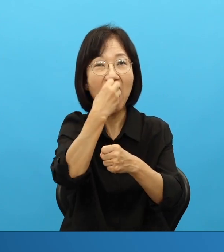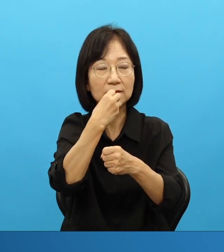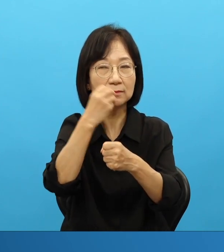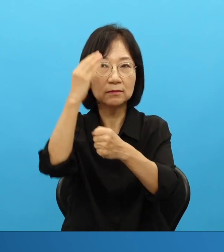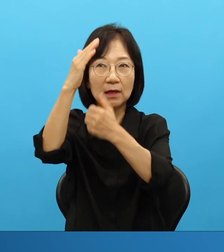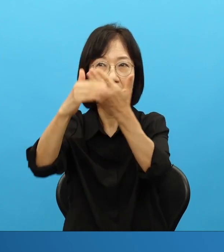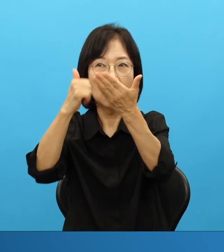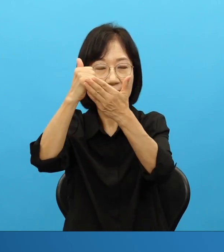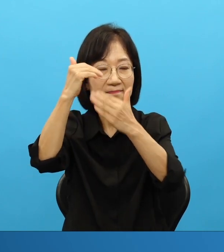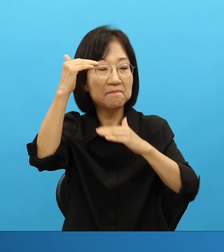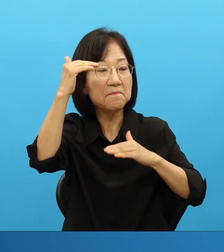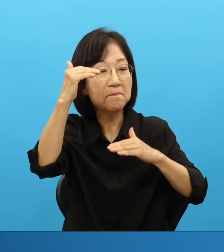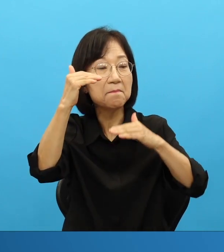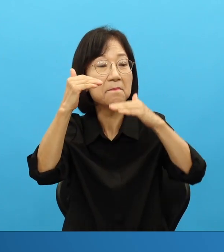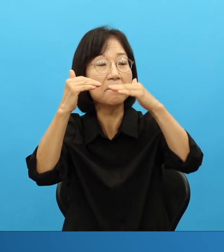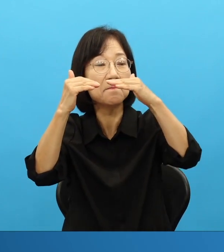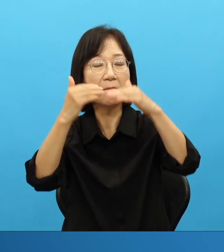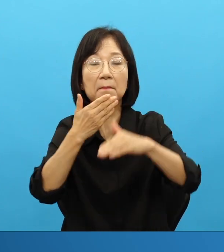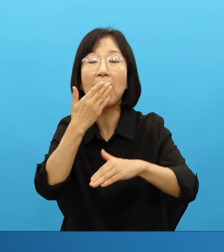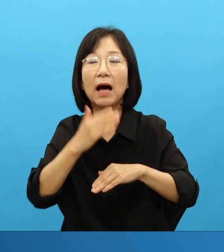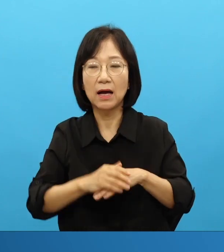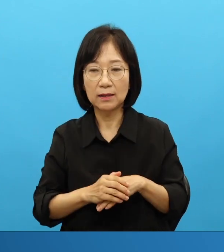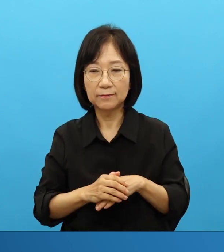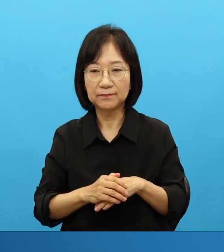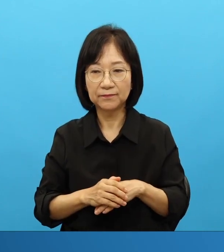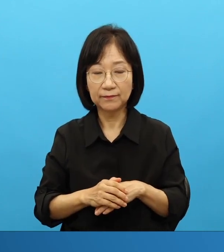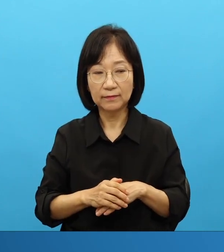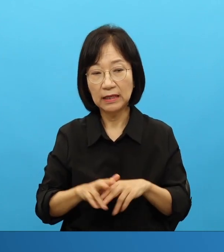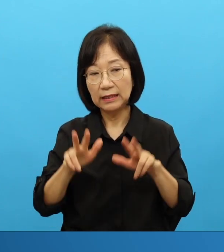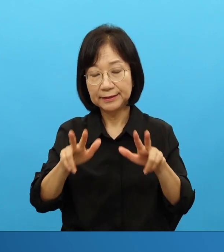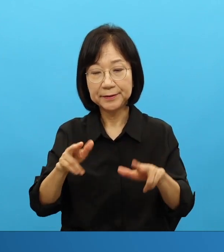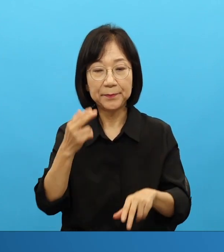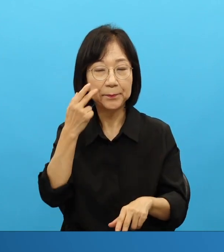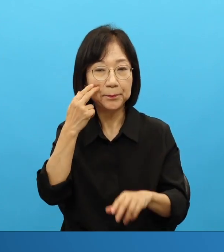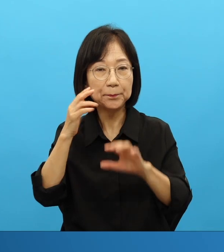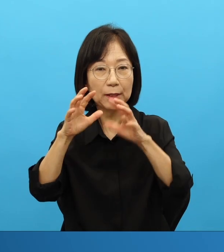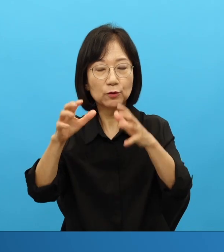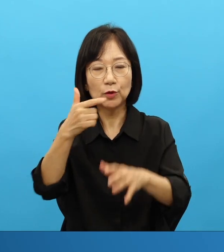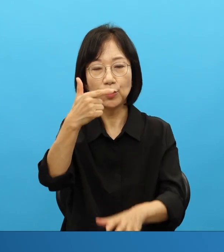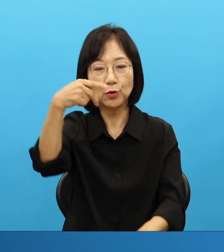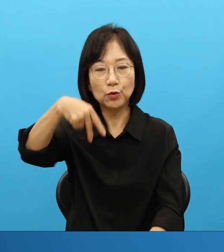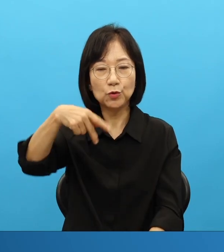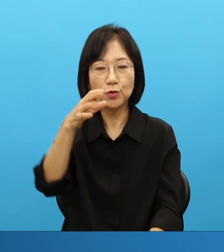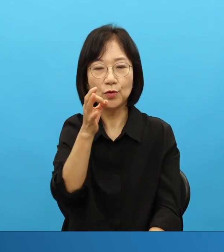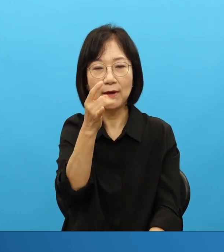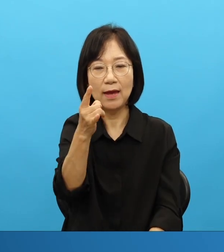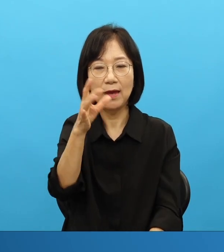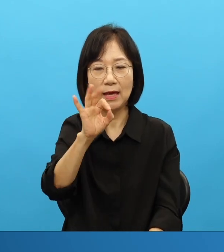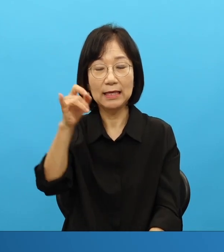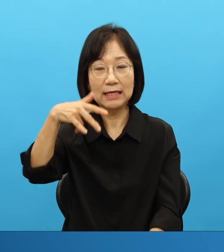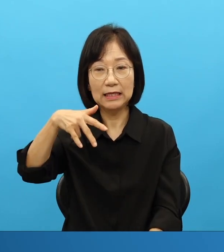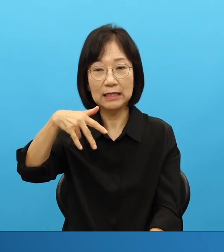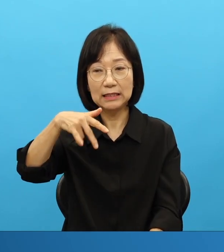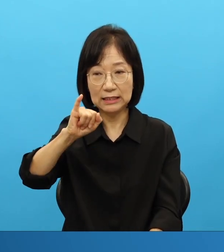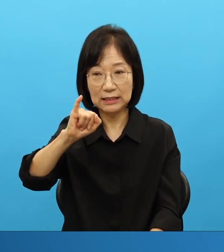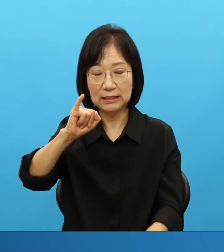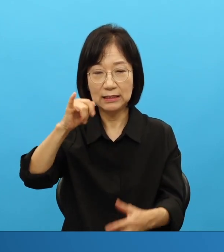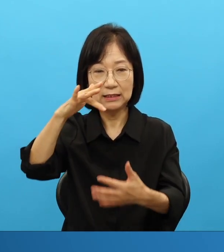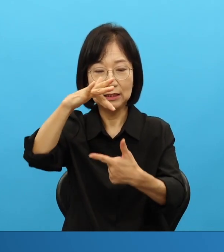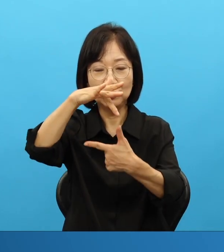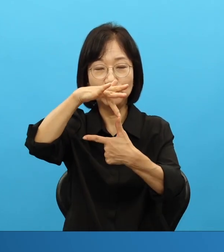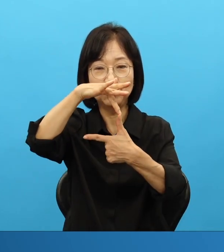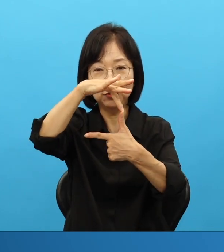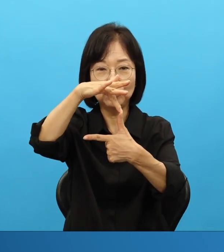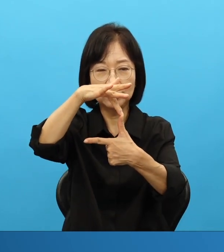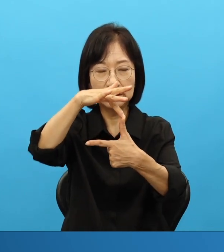지금 미국에서 하고 있는 뉴 에이지 운동입니다. And that is the root of the New Age movement that is being carried out right now in the United States.